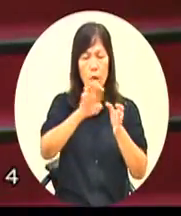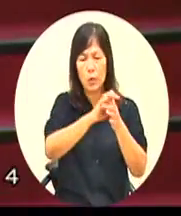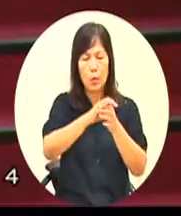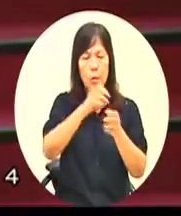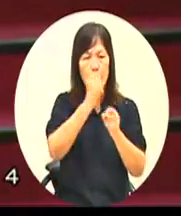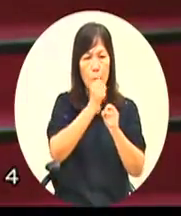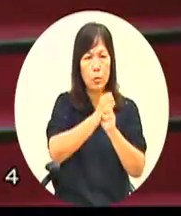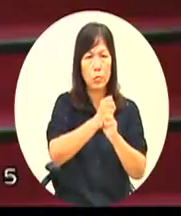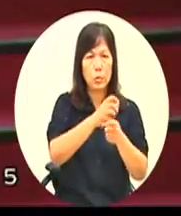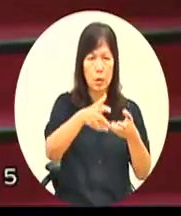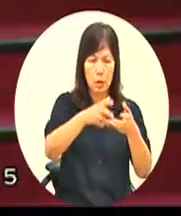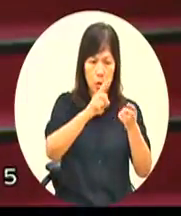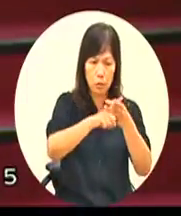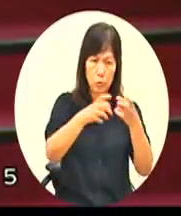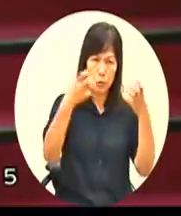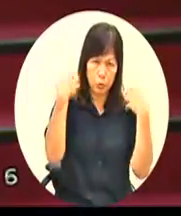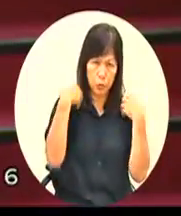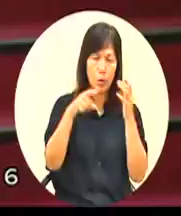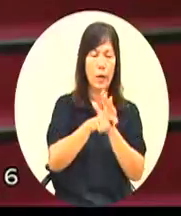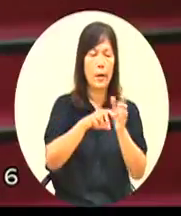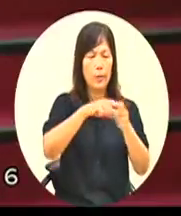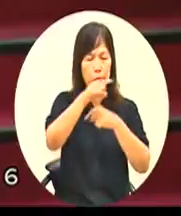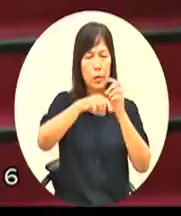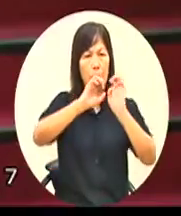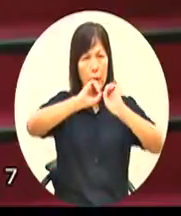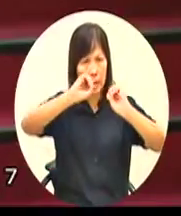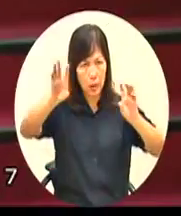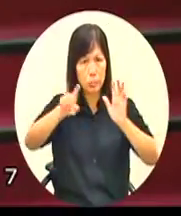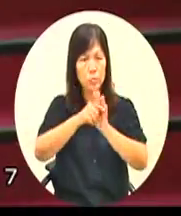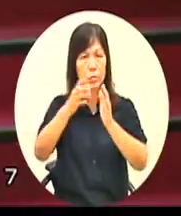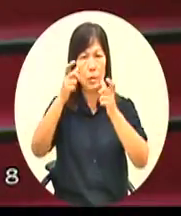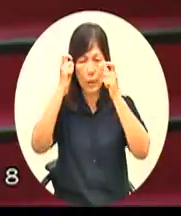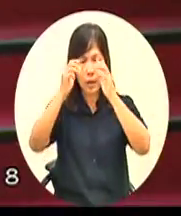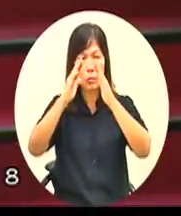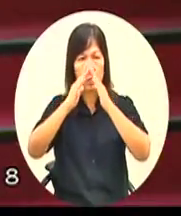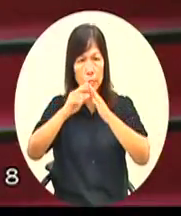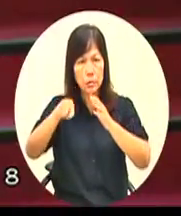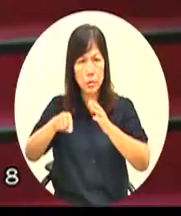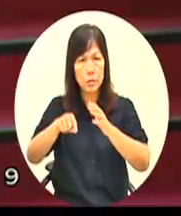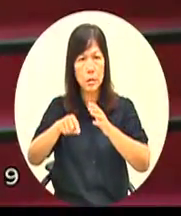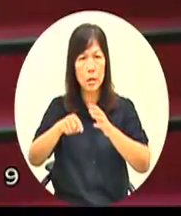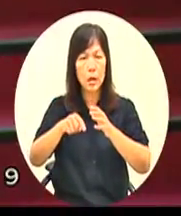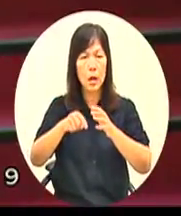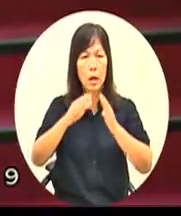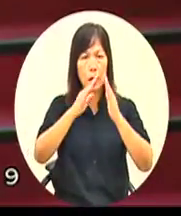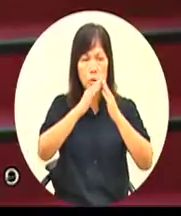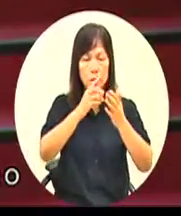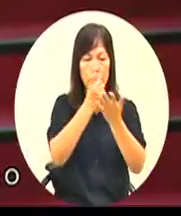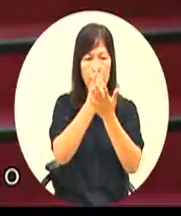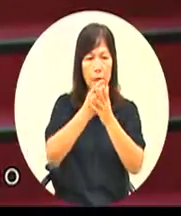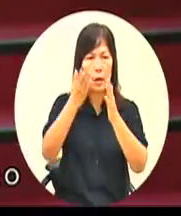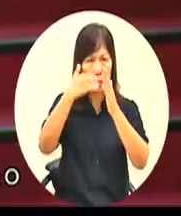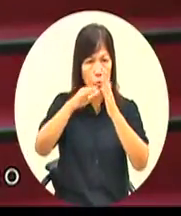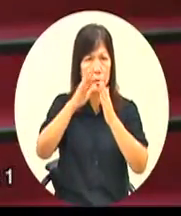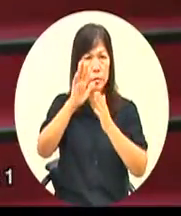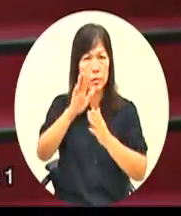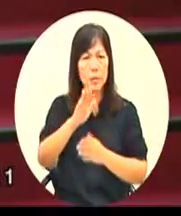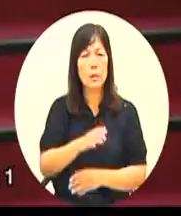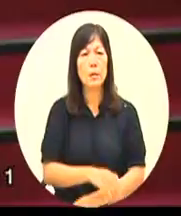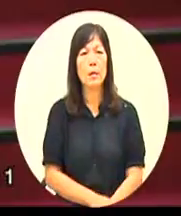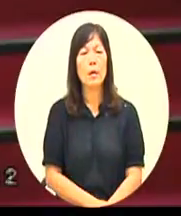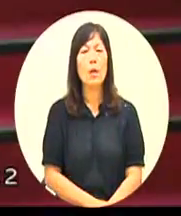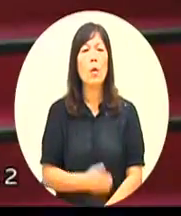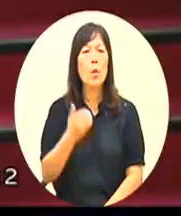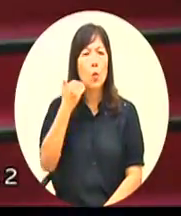主管能够转达我们高雄市都会区的各级学校，假